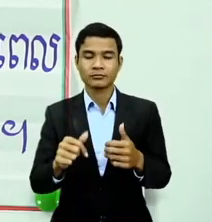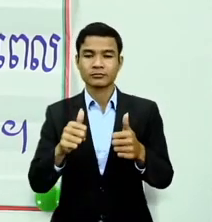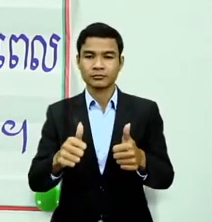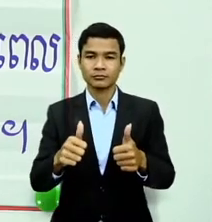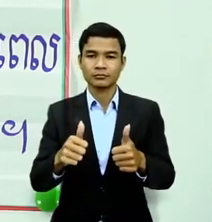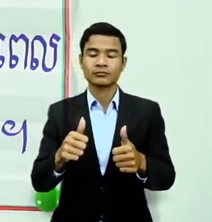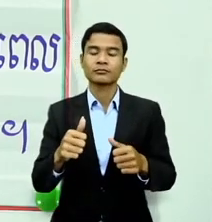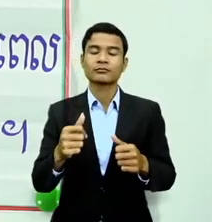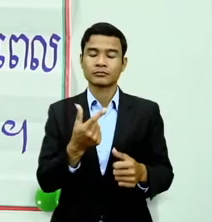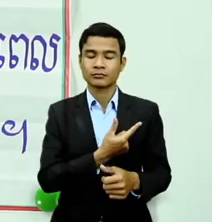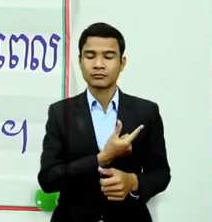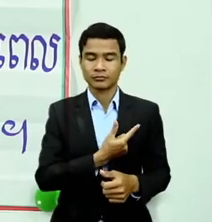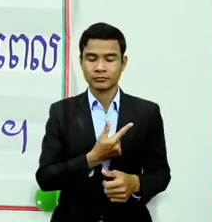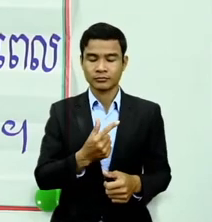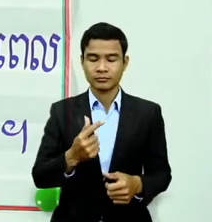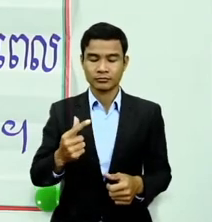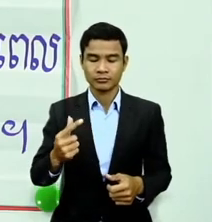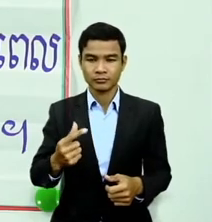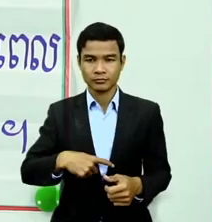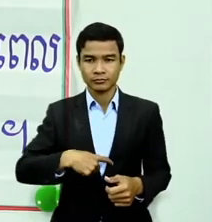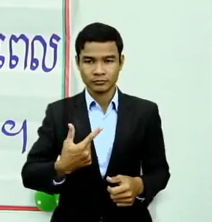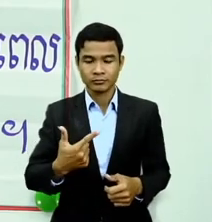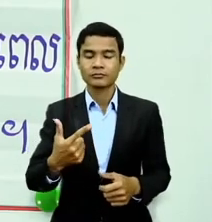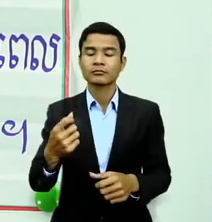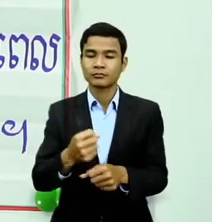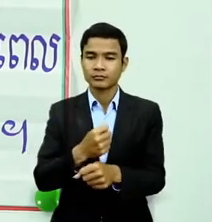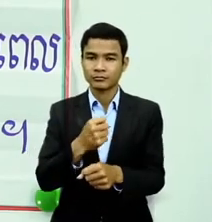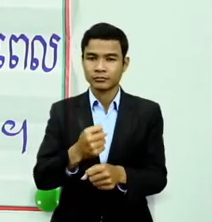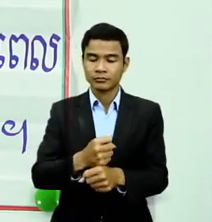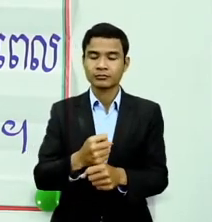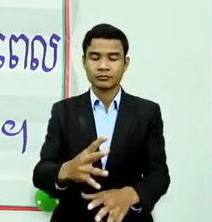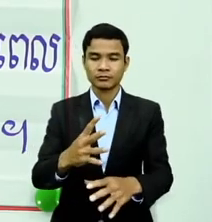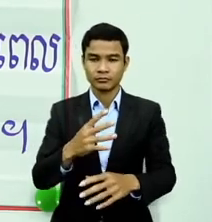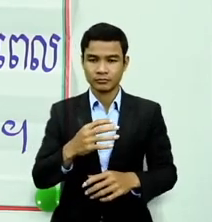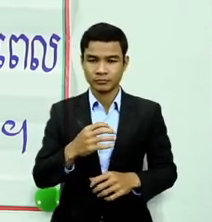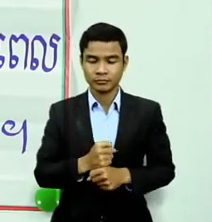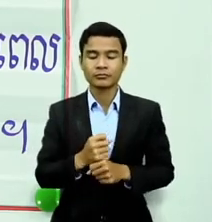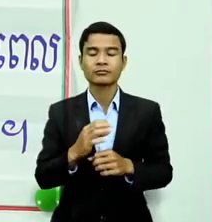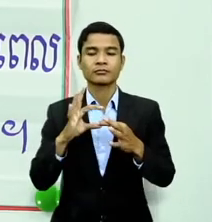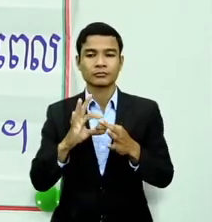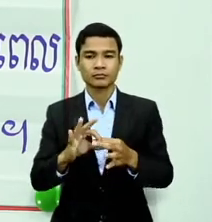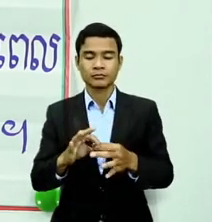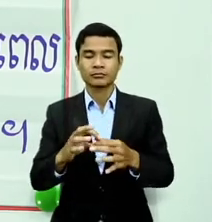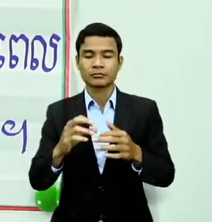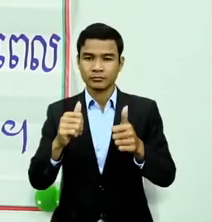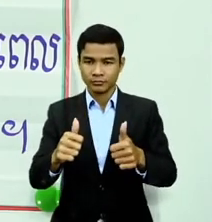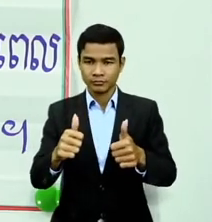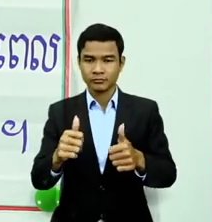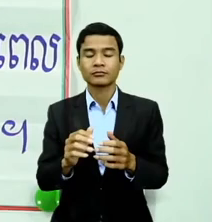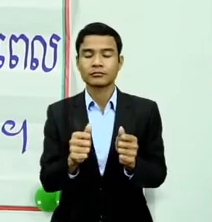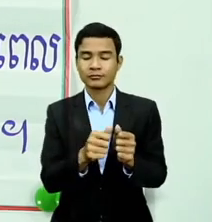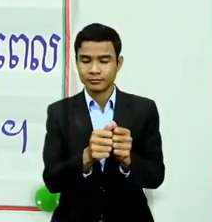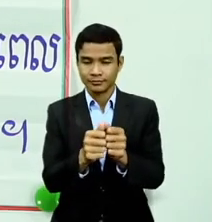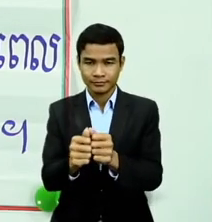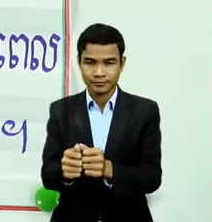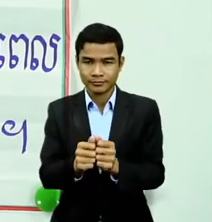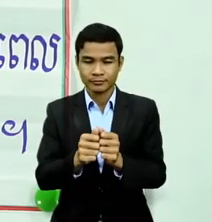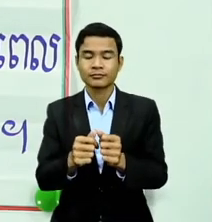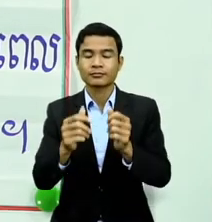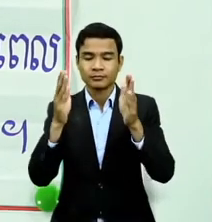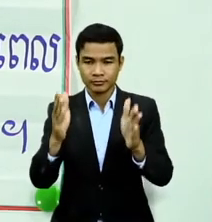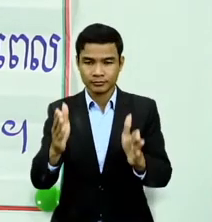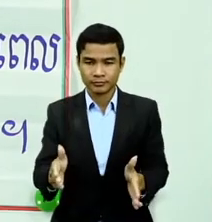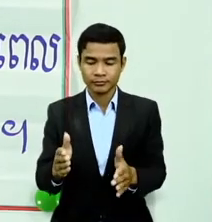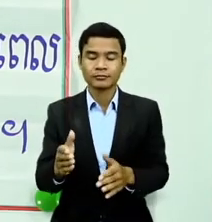đại bán mốc bì cà thơ tùm nét tùm nông là chia muối